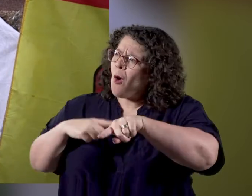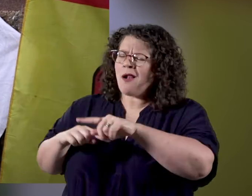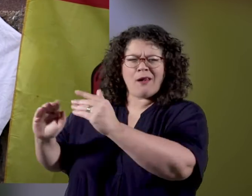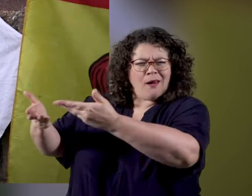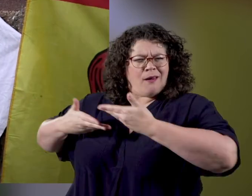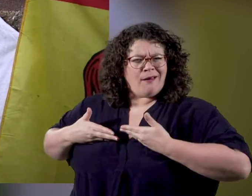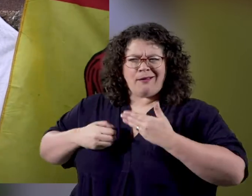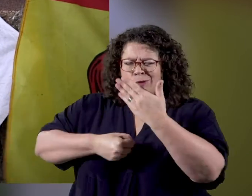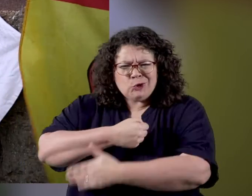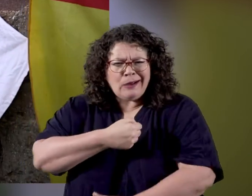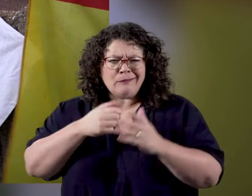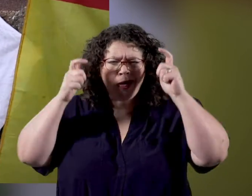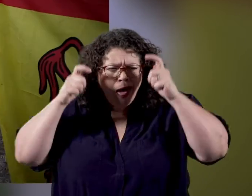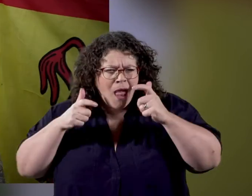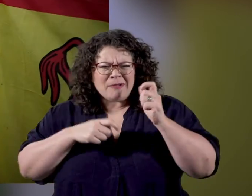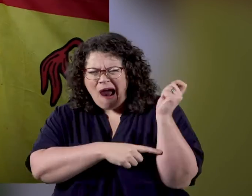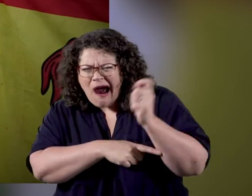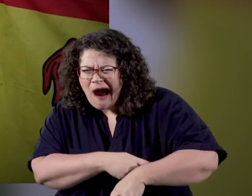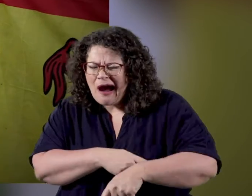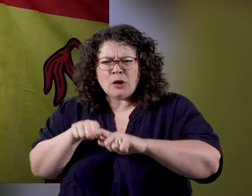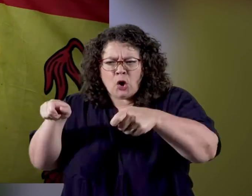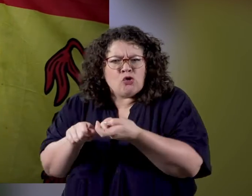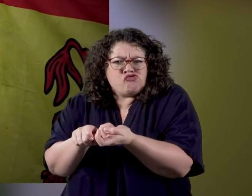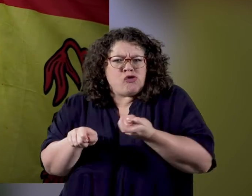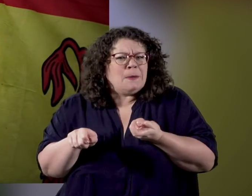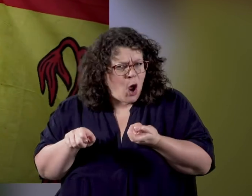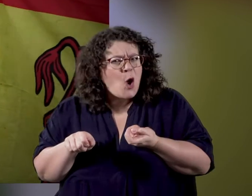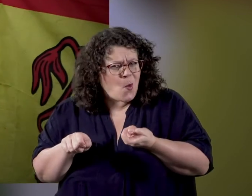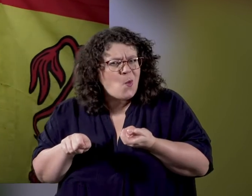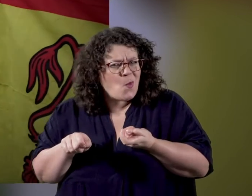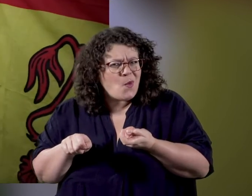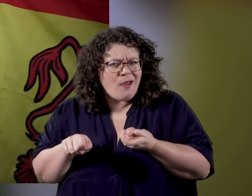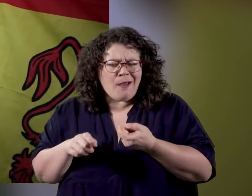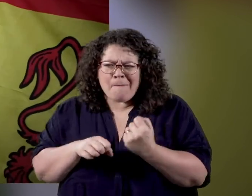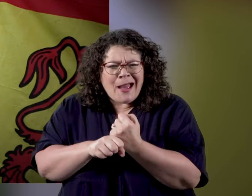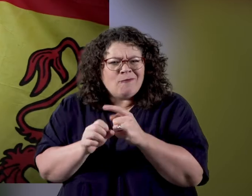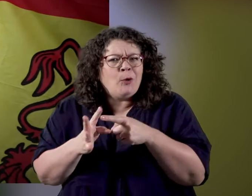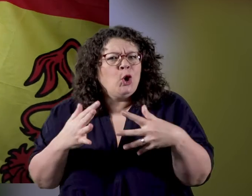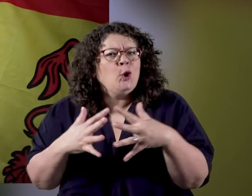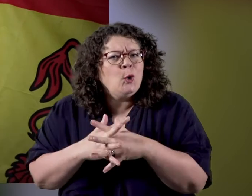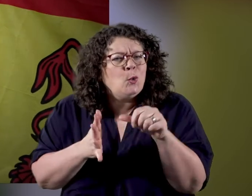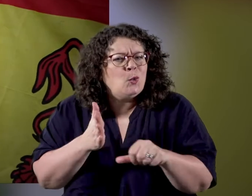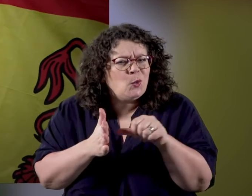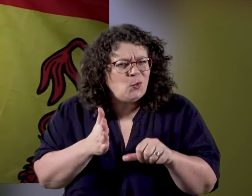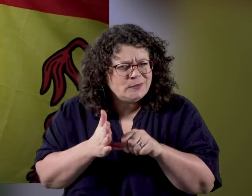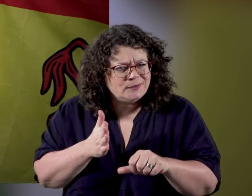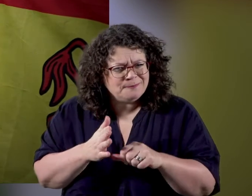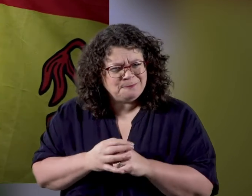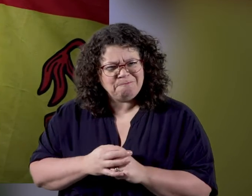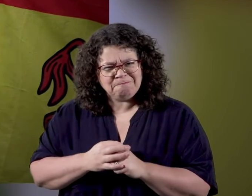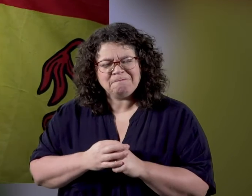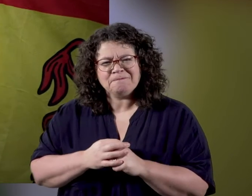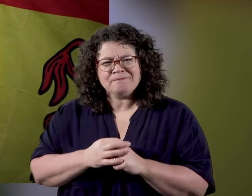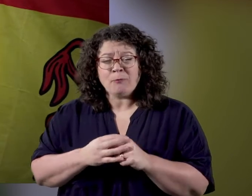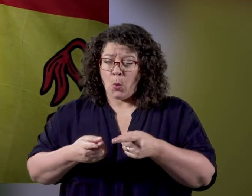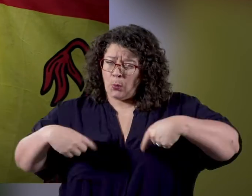a helmed, a bwyell, a bwa croes. Ia, bwa o'r coed Owen gorau. Na